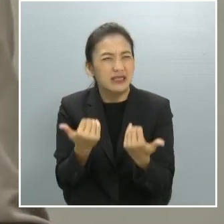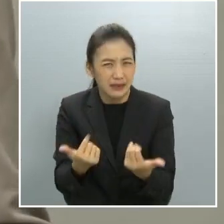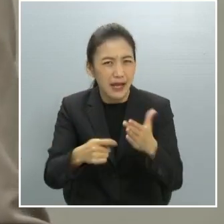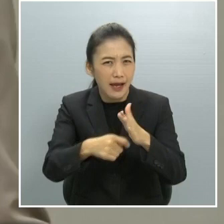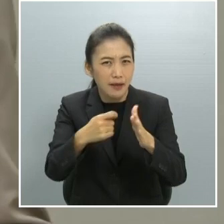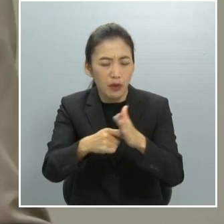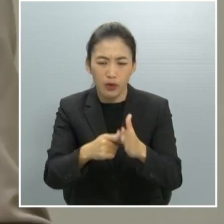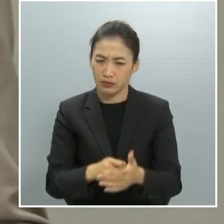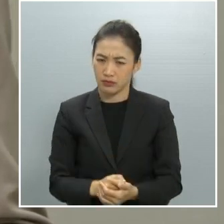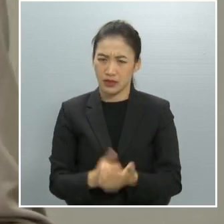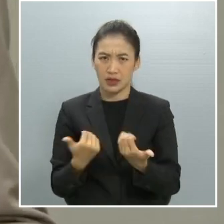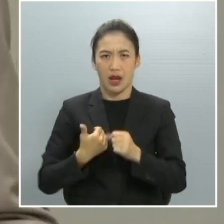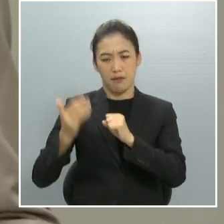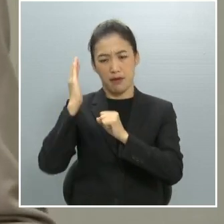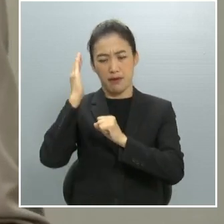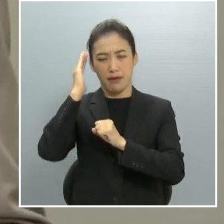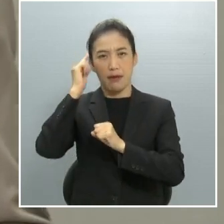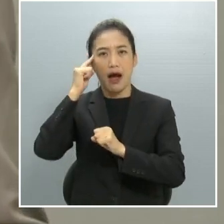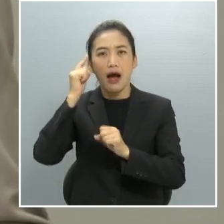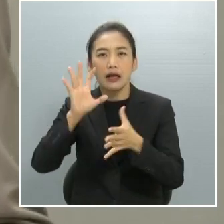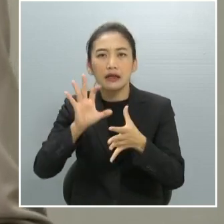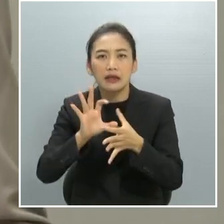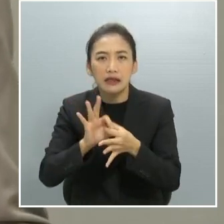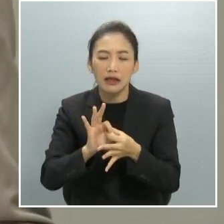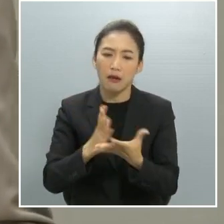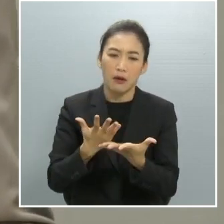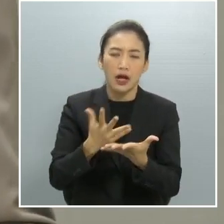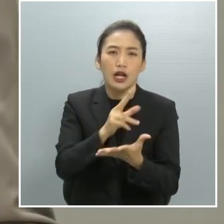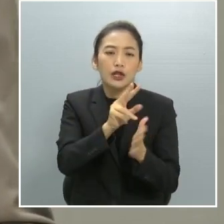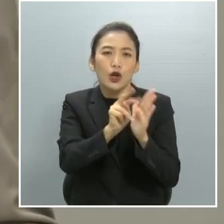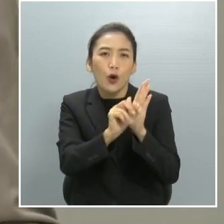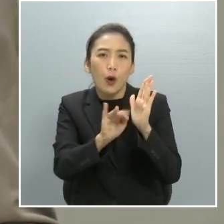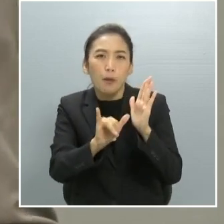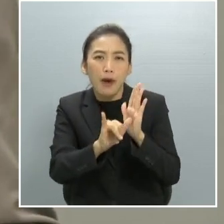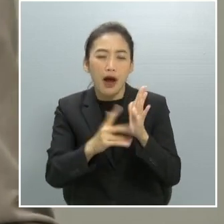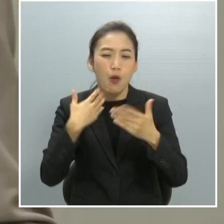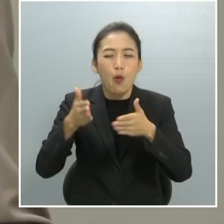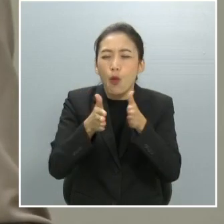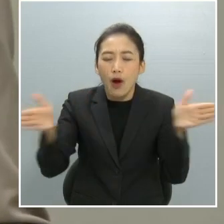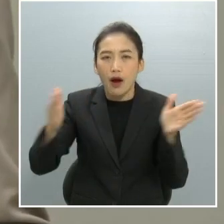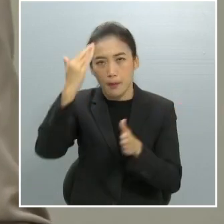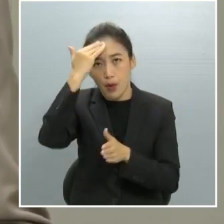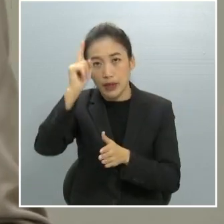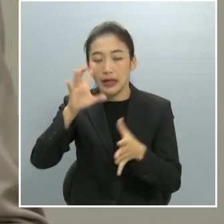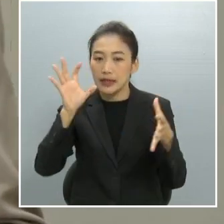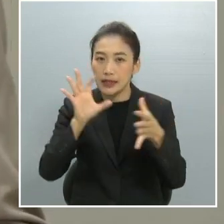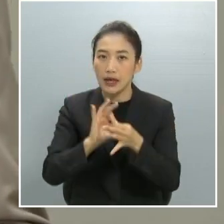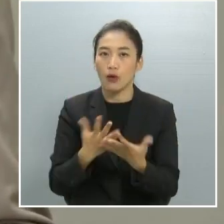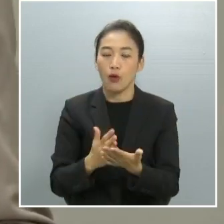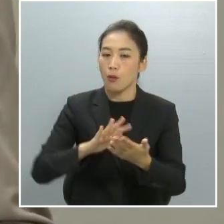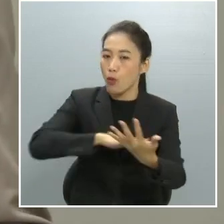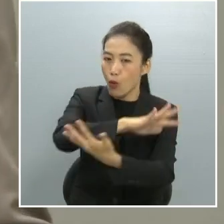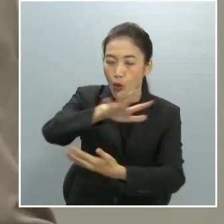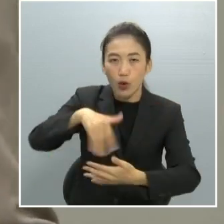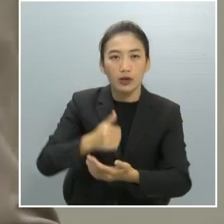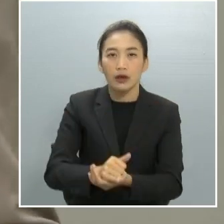ไม่ได้อยู่ในคำแถลงเป็นเพราะคำแถลงนั้นเขียนไว้เป็นนโยบายกว้างๆว่าเราจะดูแลเรื่องของการขนส่งทั้งหมดทั้ง